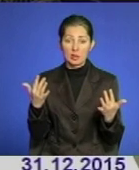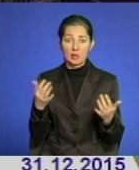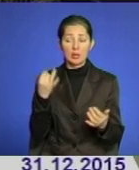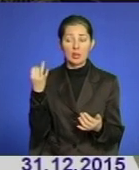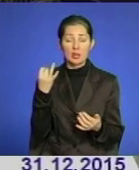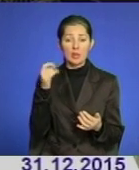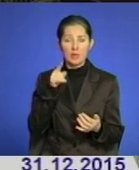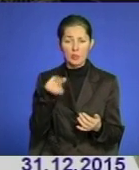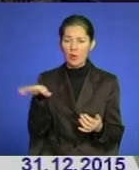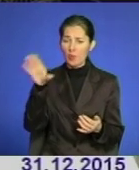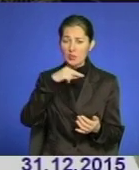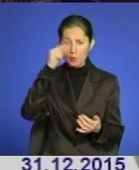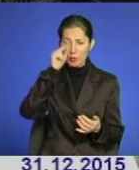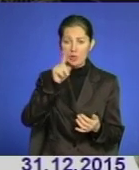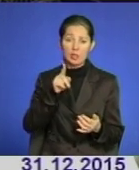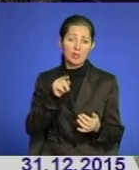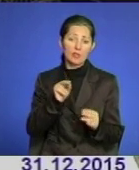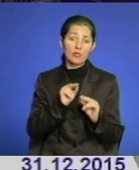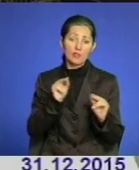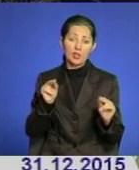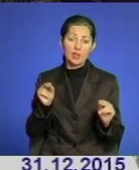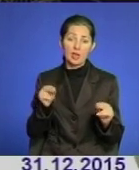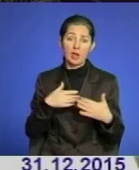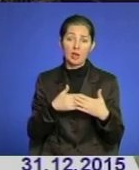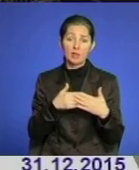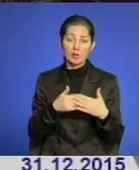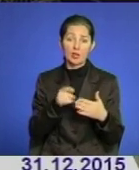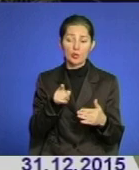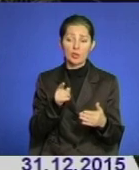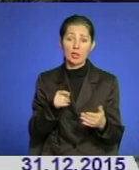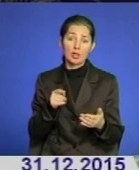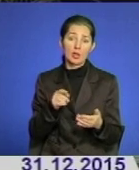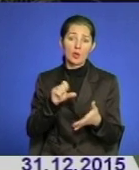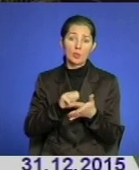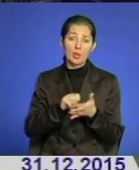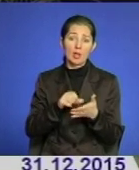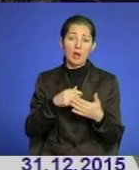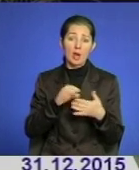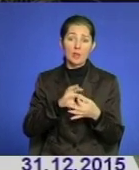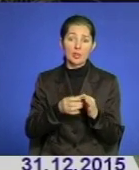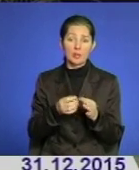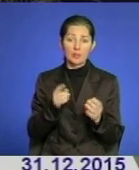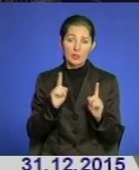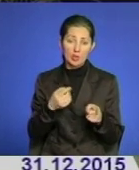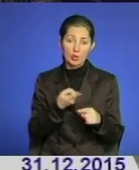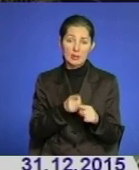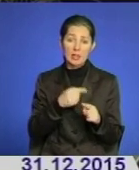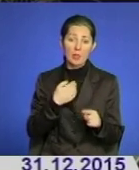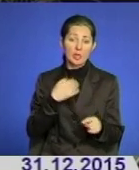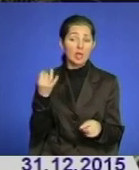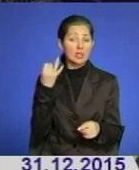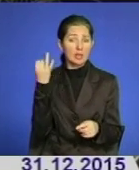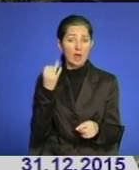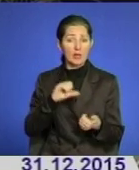Цікавлять тебе ті всі предмети, чи так вчителі активізуються, щоб ти йшла до олімпіади? І так, дійсно, це мене цікавить. І